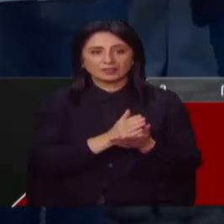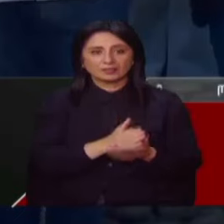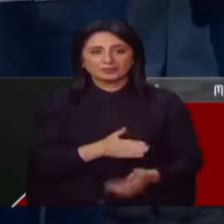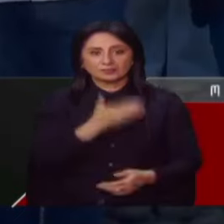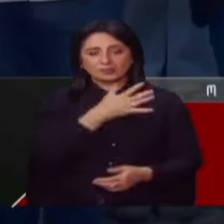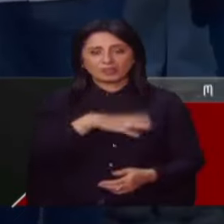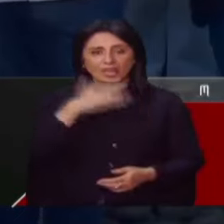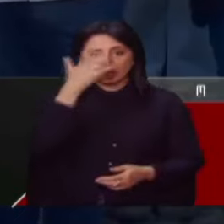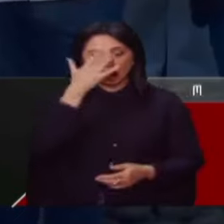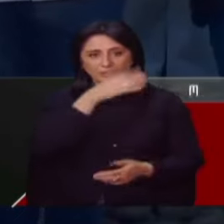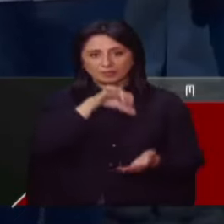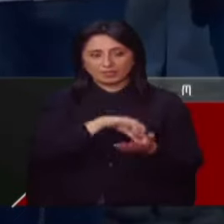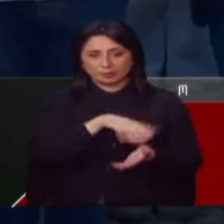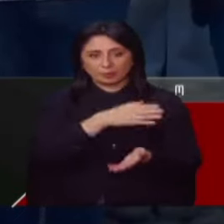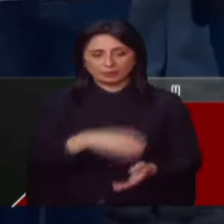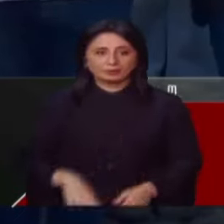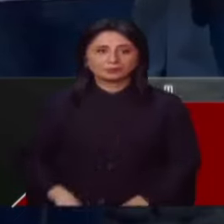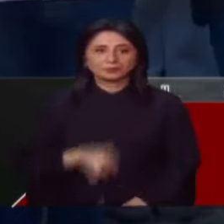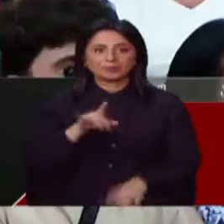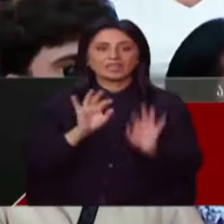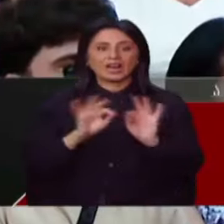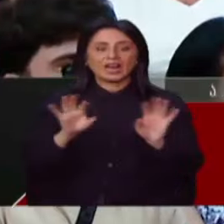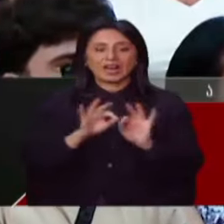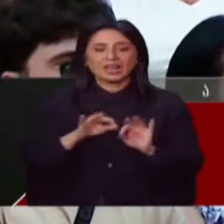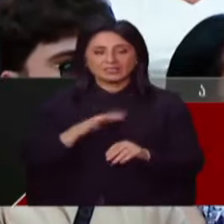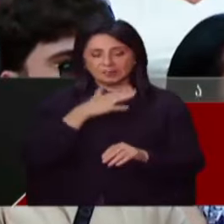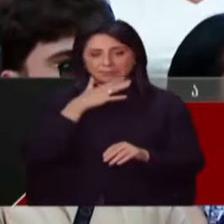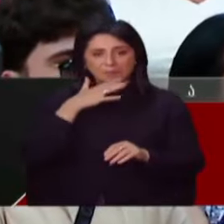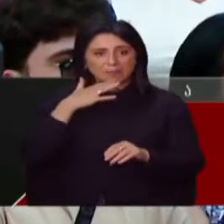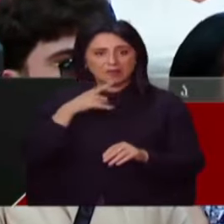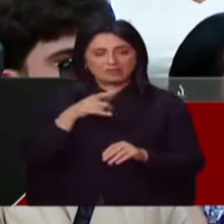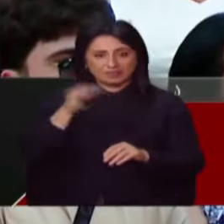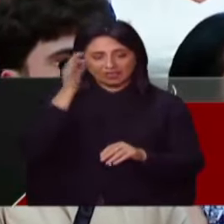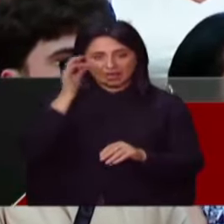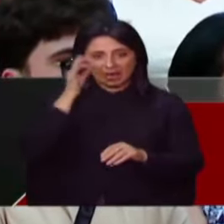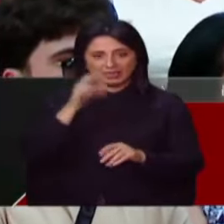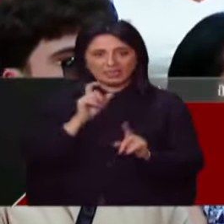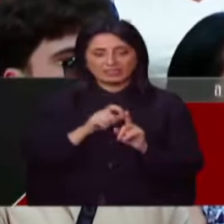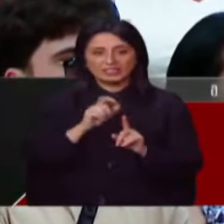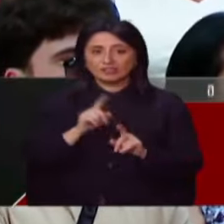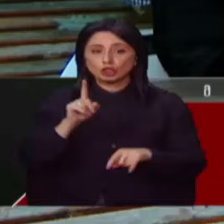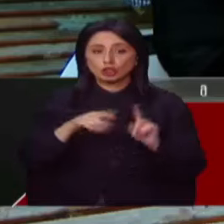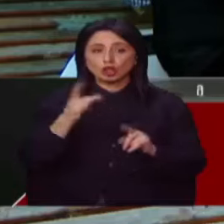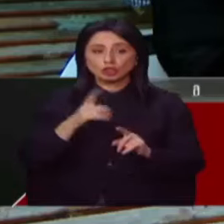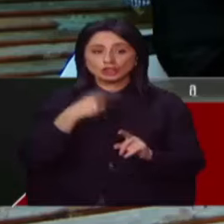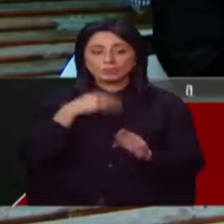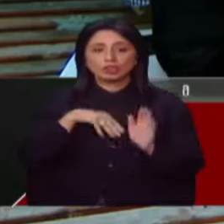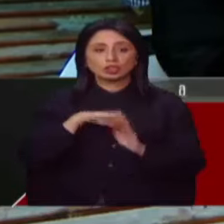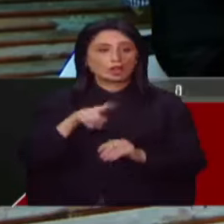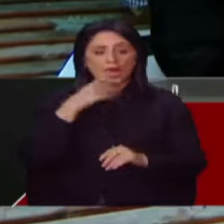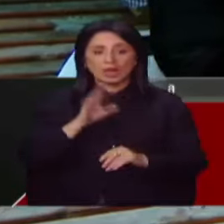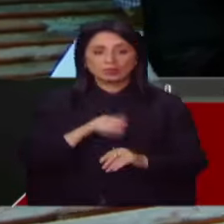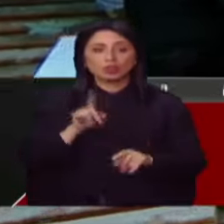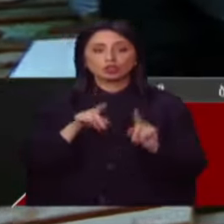I'm ქართული ოცნების წარმომადგენლებს. ამ განცხადების შემდეგ ბევრს გაახსენდა ცნობილი გამონათქვამი, რომ ზოგჯერ თქმა სჯობს, არა